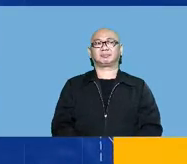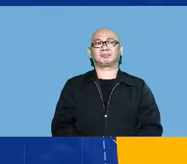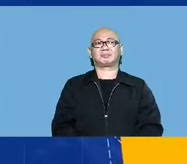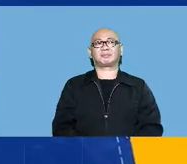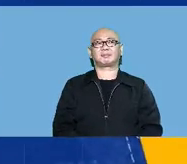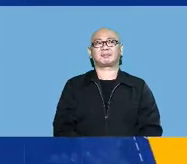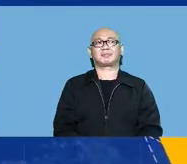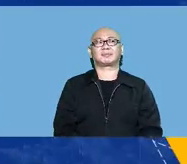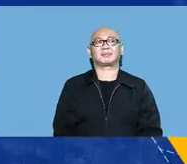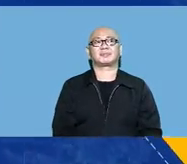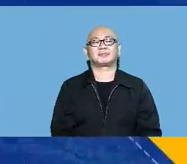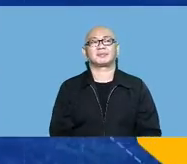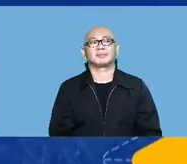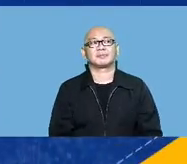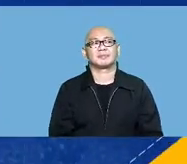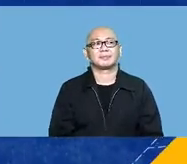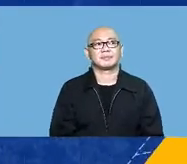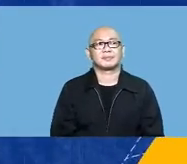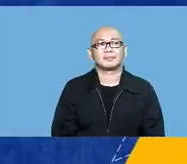Terima kasih